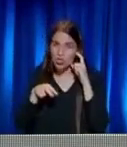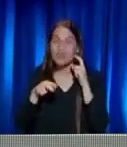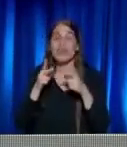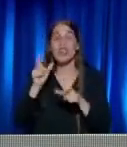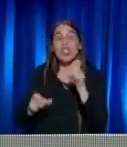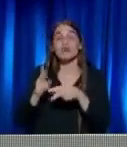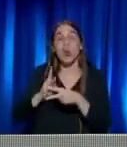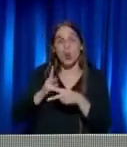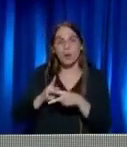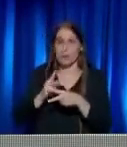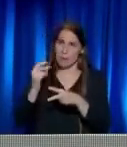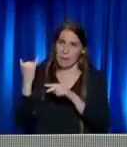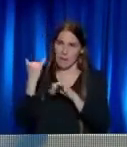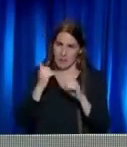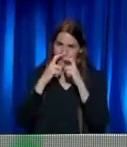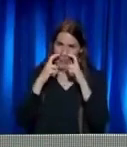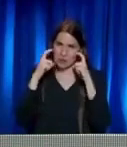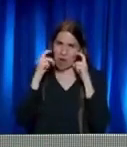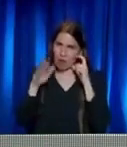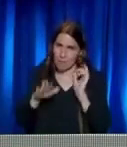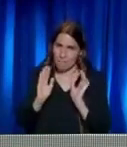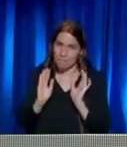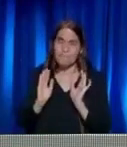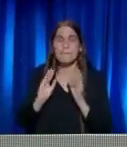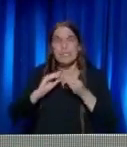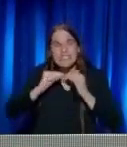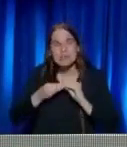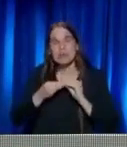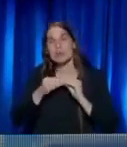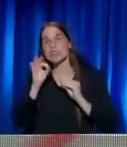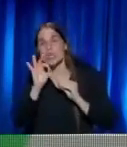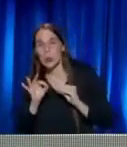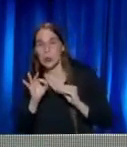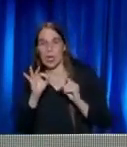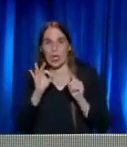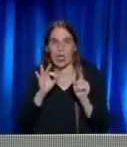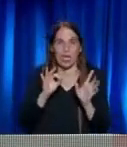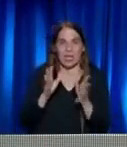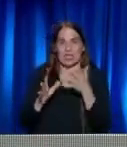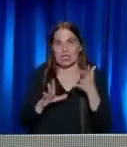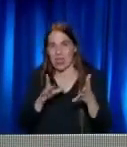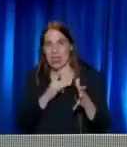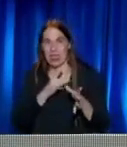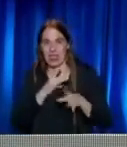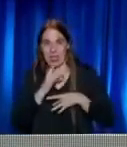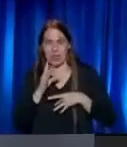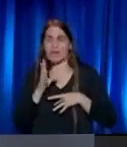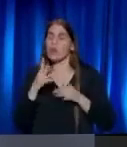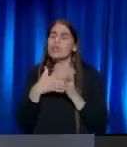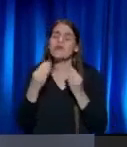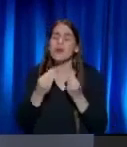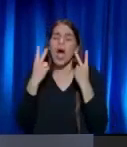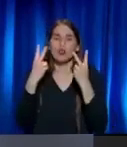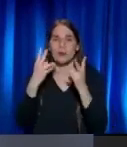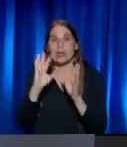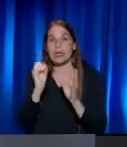שמגיעים, מגיעים עם מסכה. כלומר, אנחנו נסים מאוד מאוד לצמצם את הסיכון להידבק, וגם באמת בודקים רק דברים הכרחים. כלומר, אם לא, אין